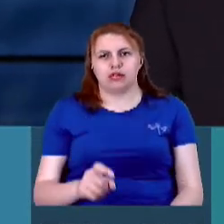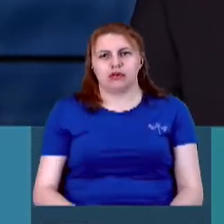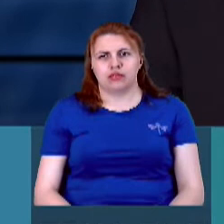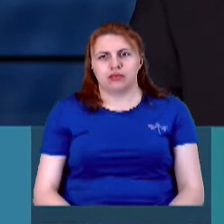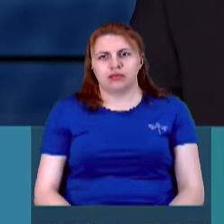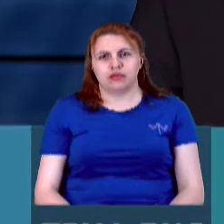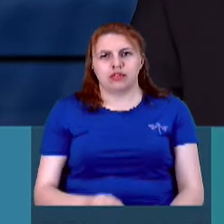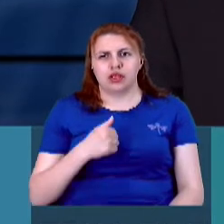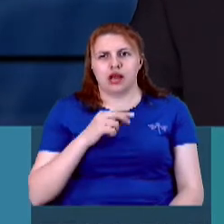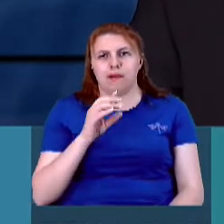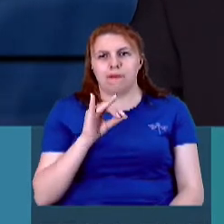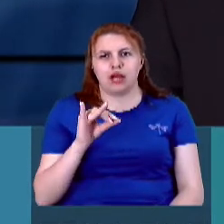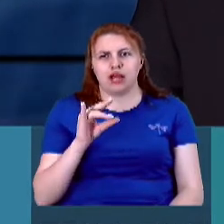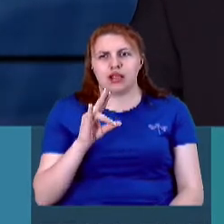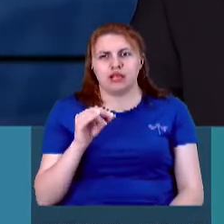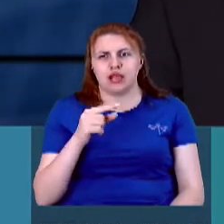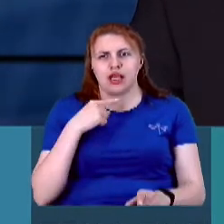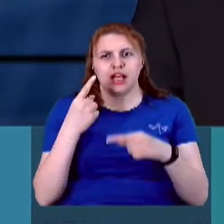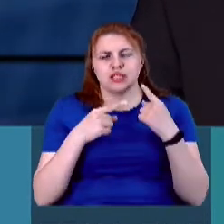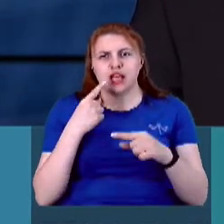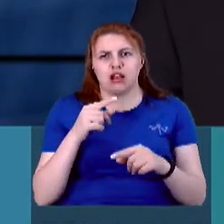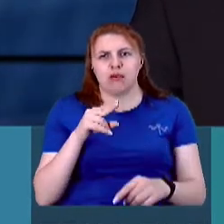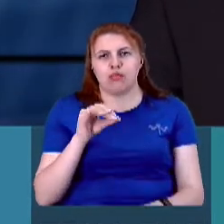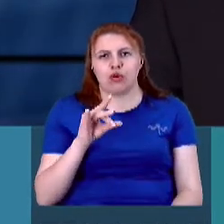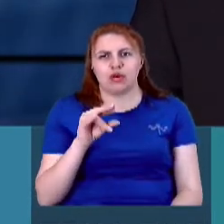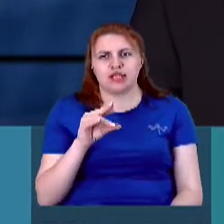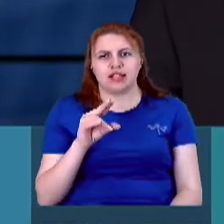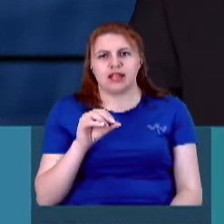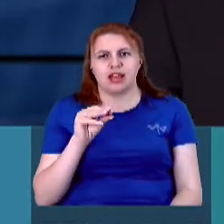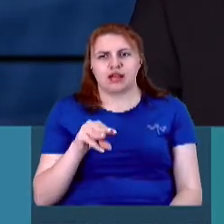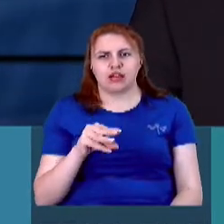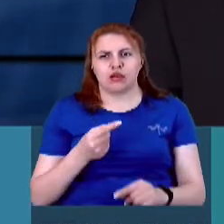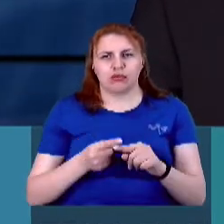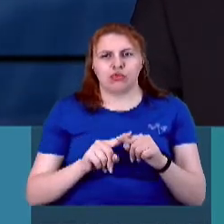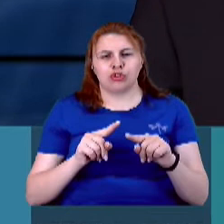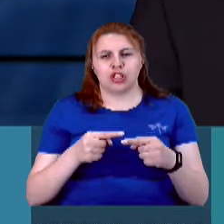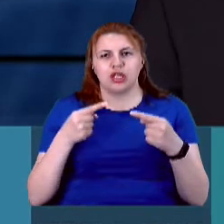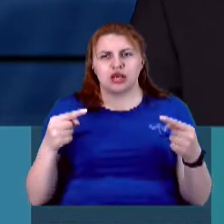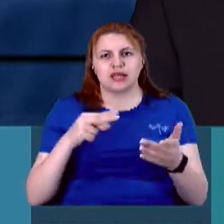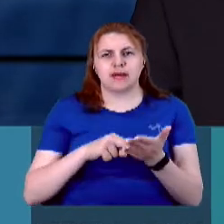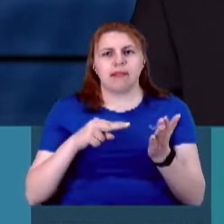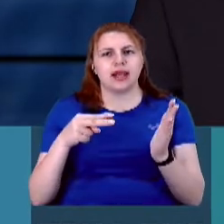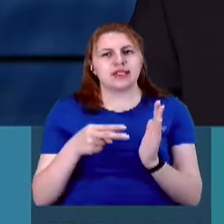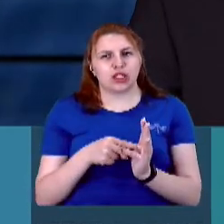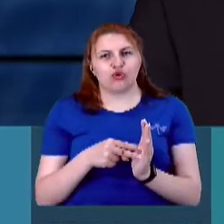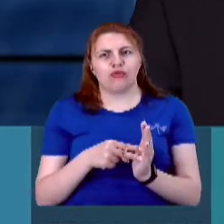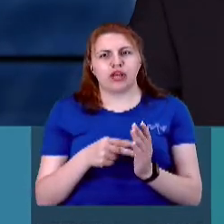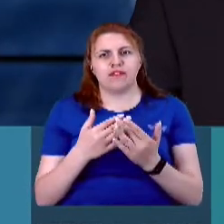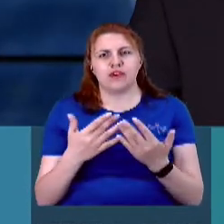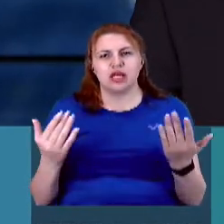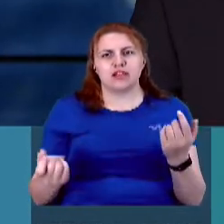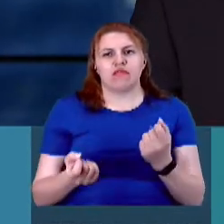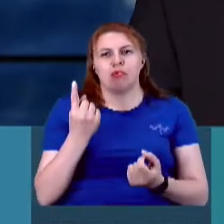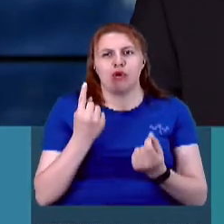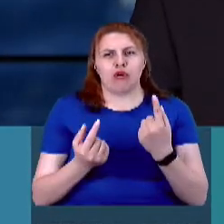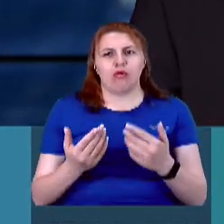Я би не казала, можливо, про прецедент, тому що різні переслідування в різних проявах були